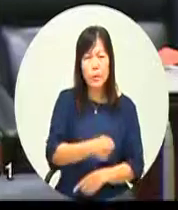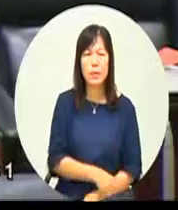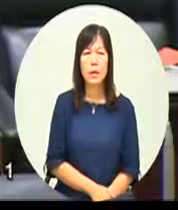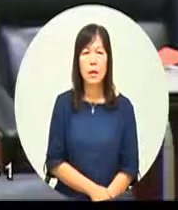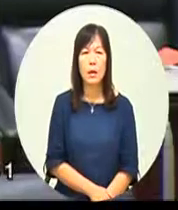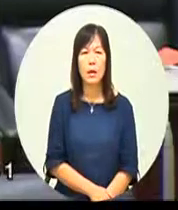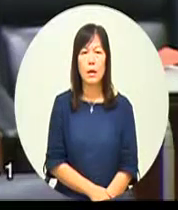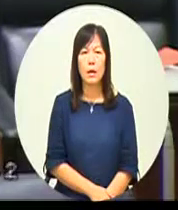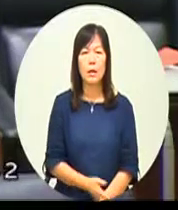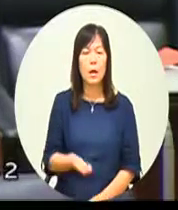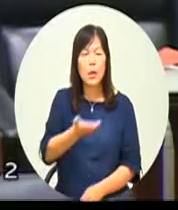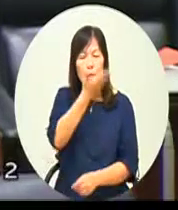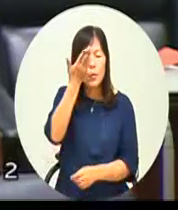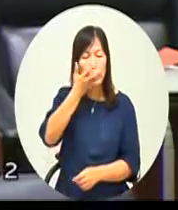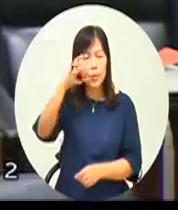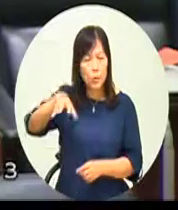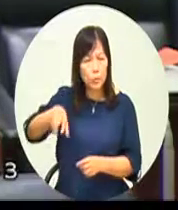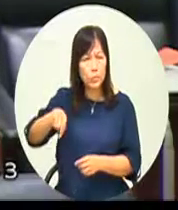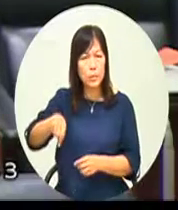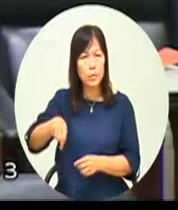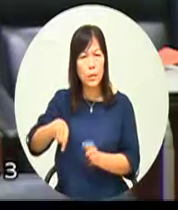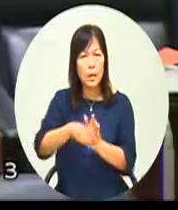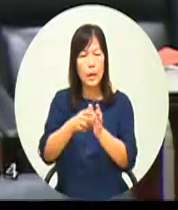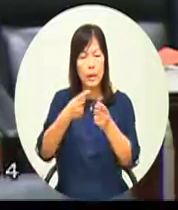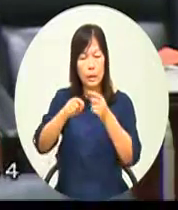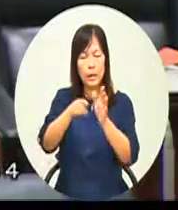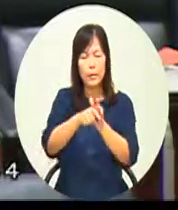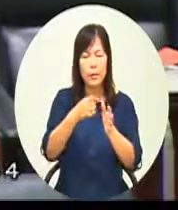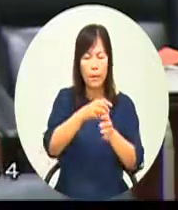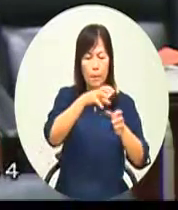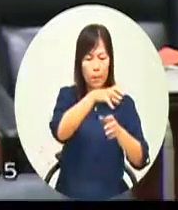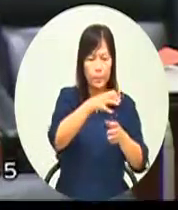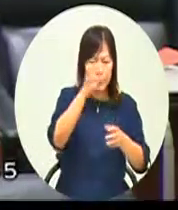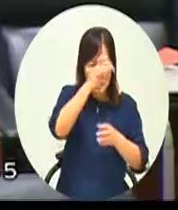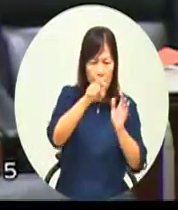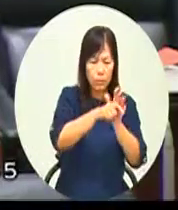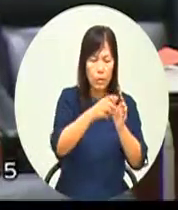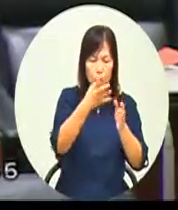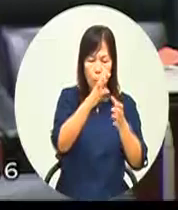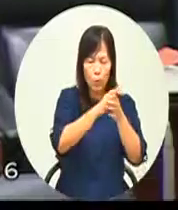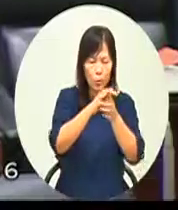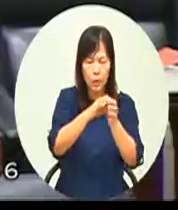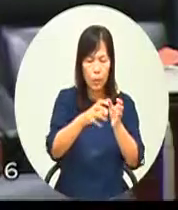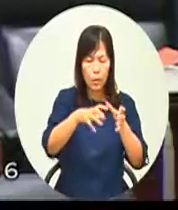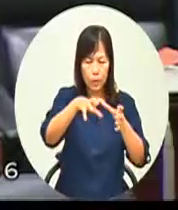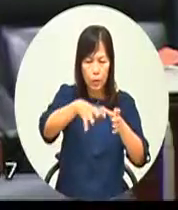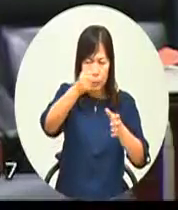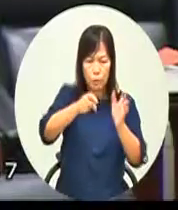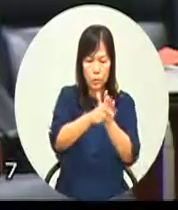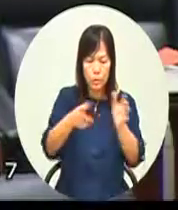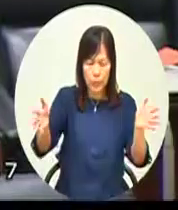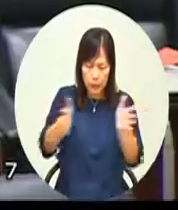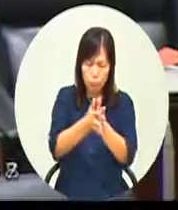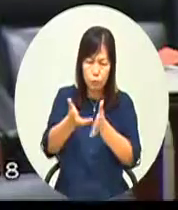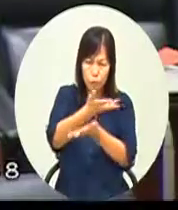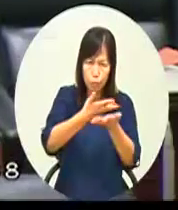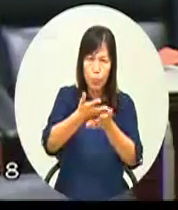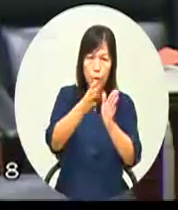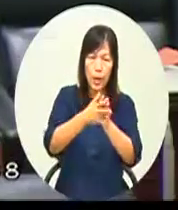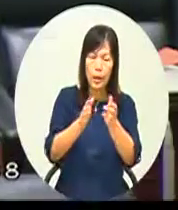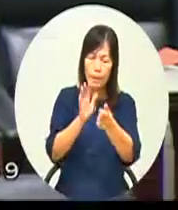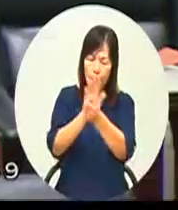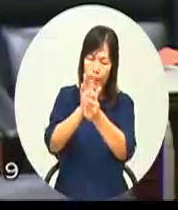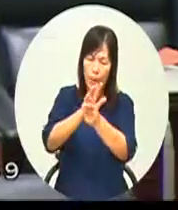局这边应该哦要跨局处来结合来行销，好让这文化公车更高的